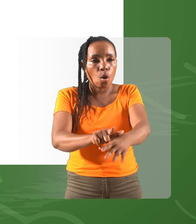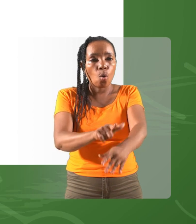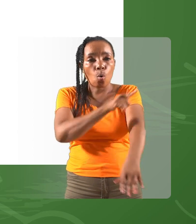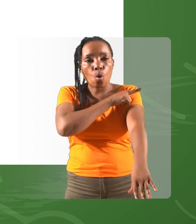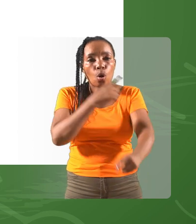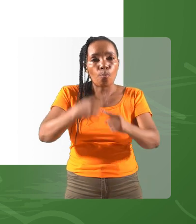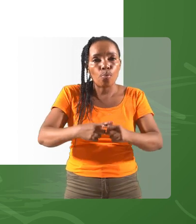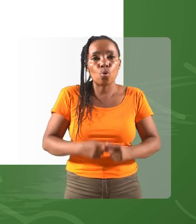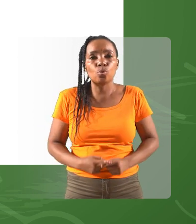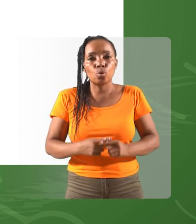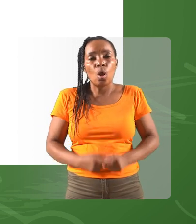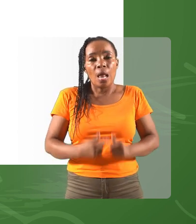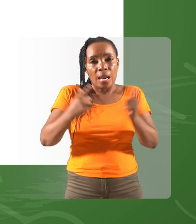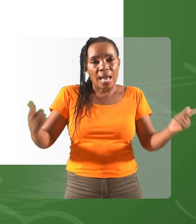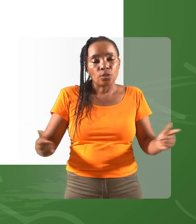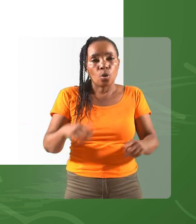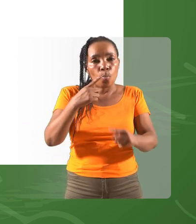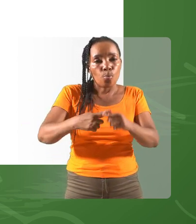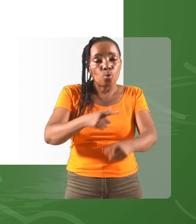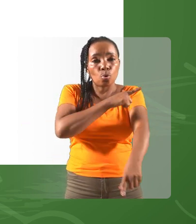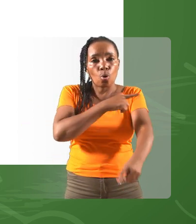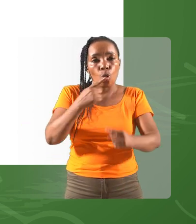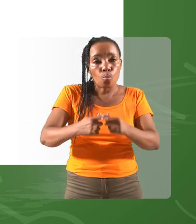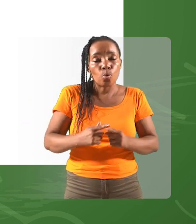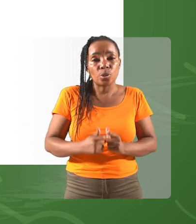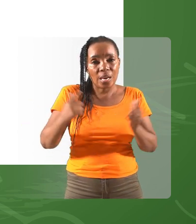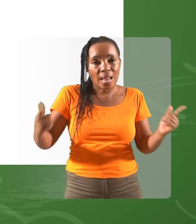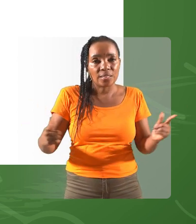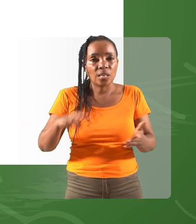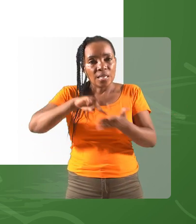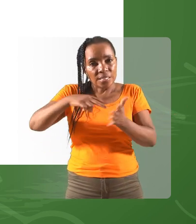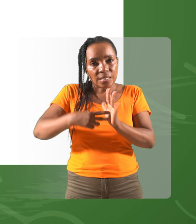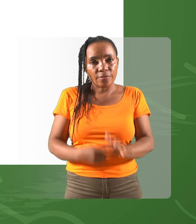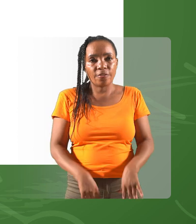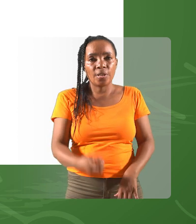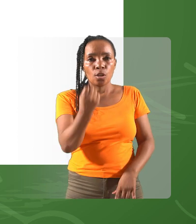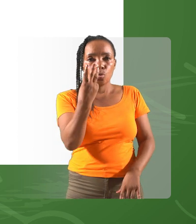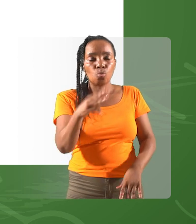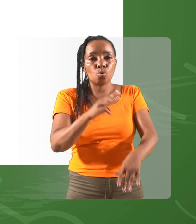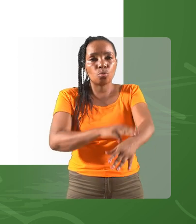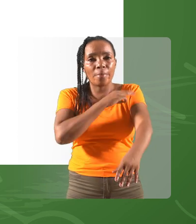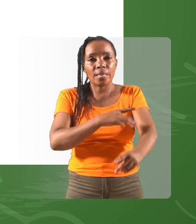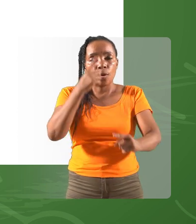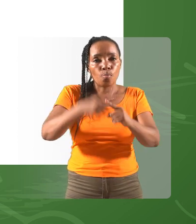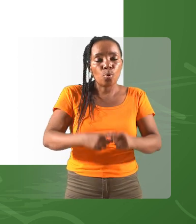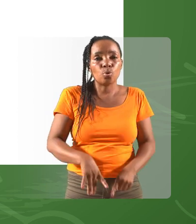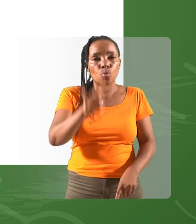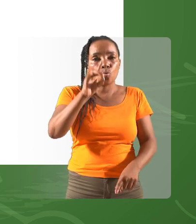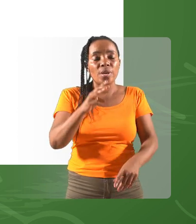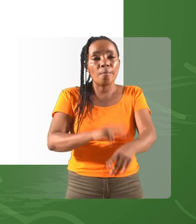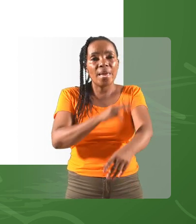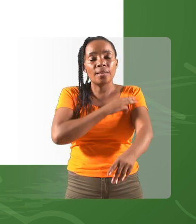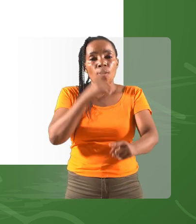largeur. Ce qui revient à faire 12 mètres plus 8 mètres plus 12 mètres plus 8